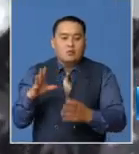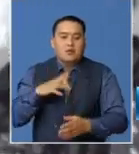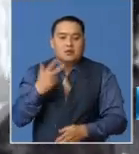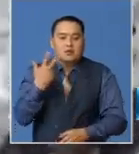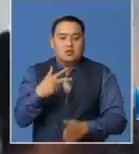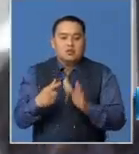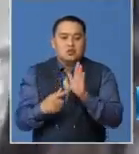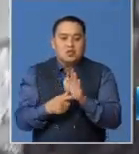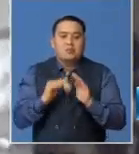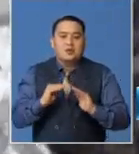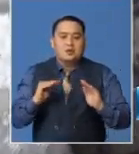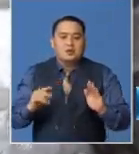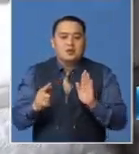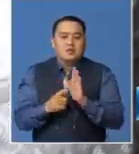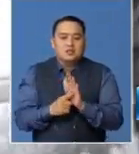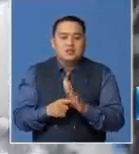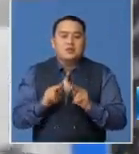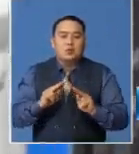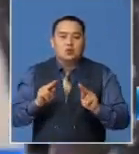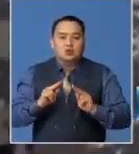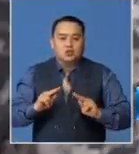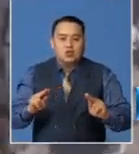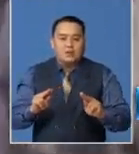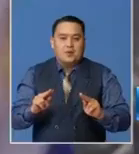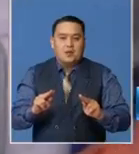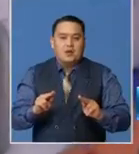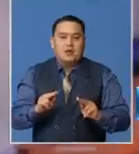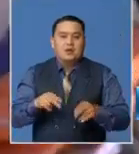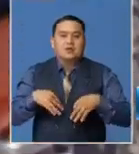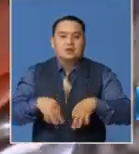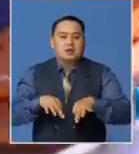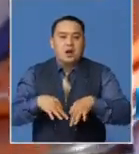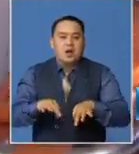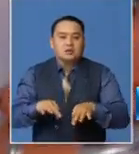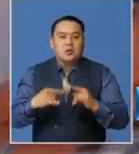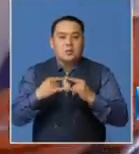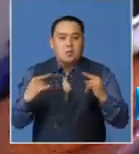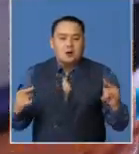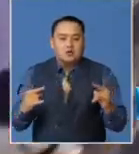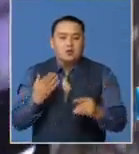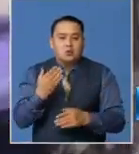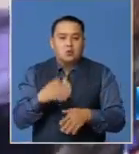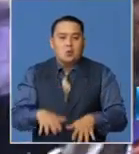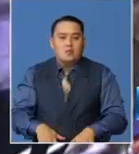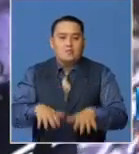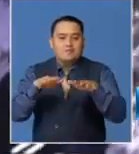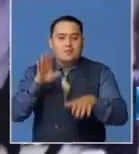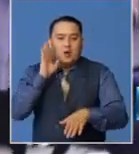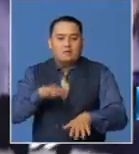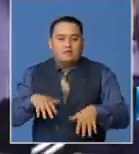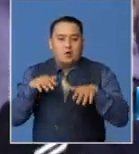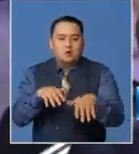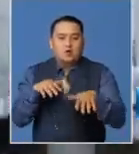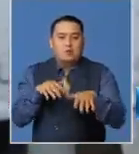тридцать семь школьников и 7 сопровождавших их учителей транспортное средство было на мосту когда его накрыл мощный поток вызваны